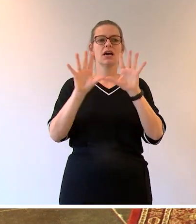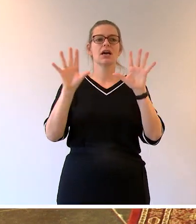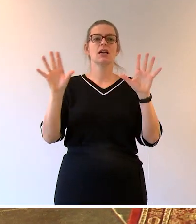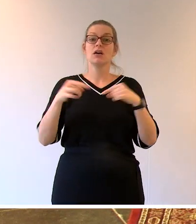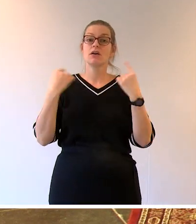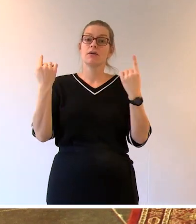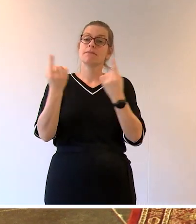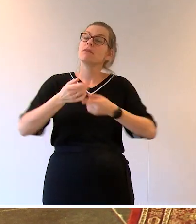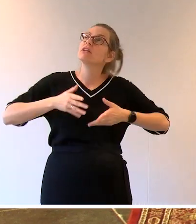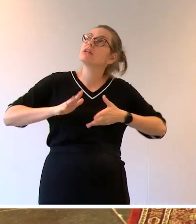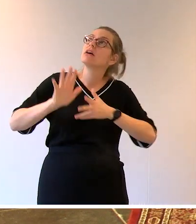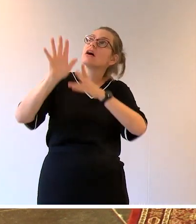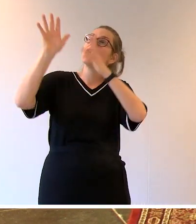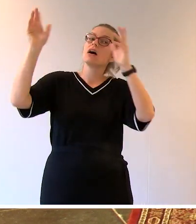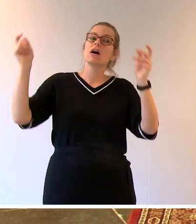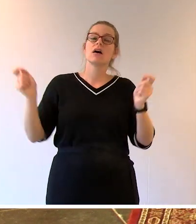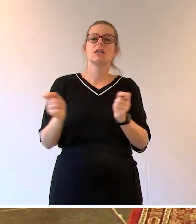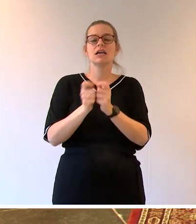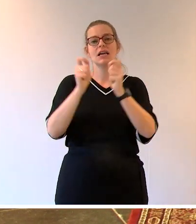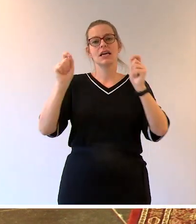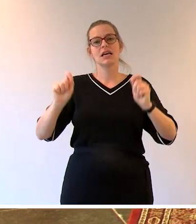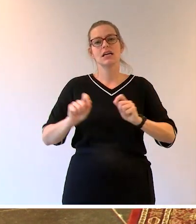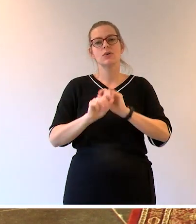halleluja. Zingen